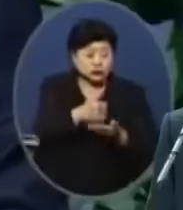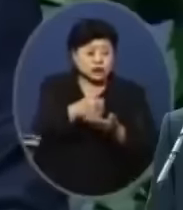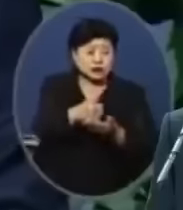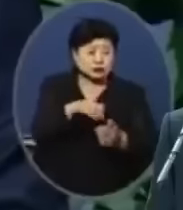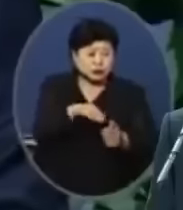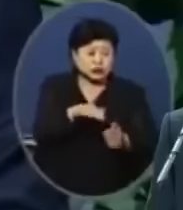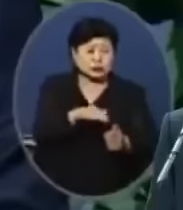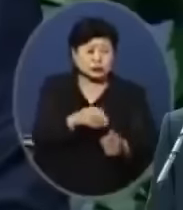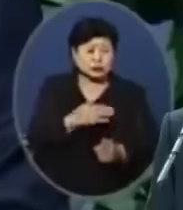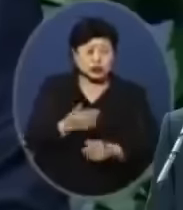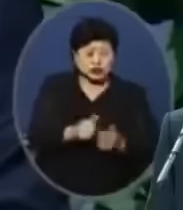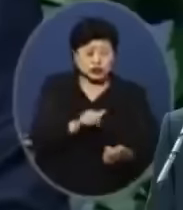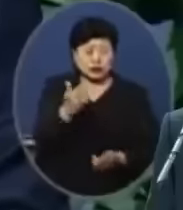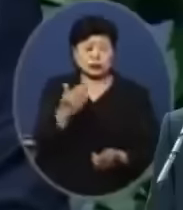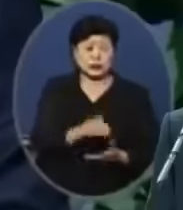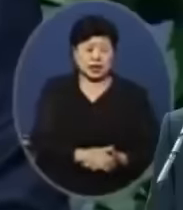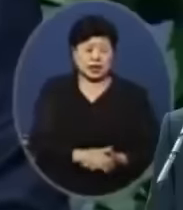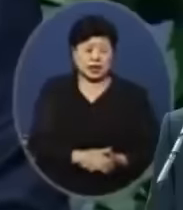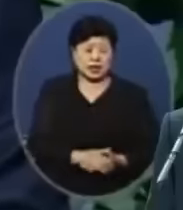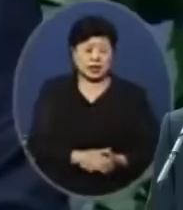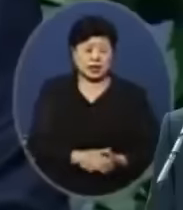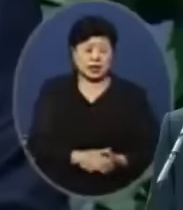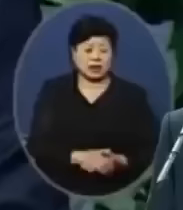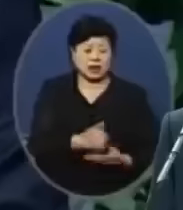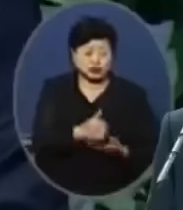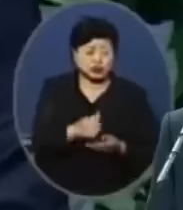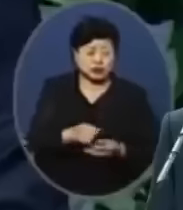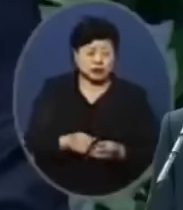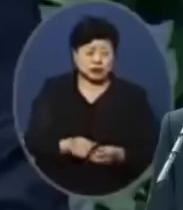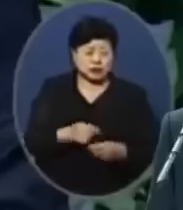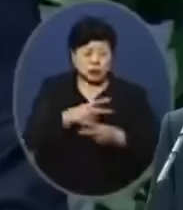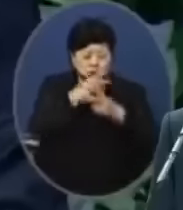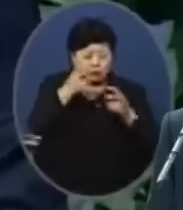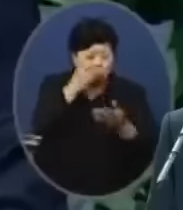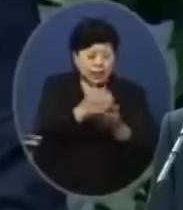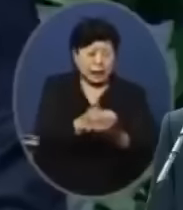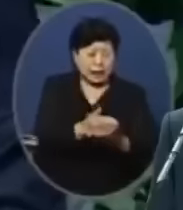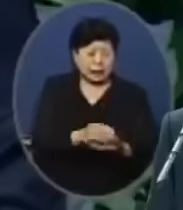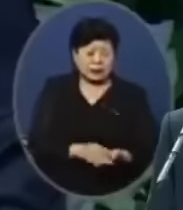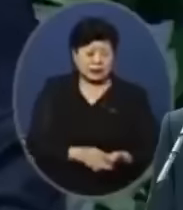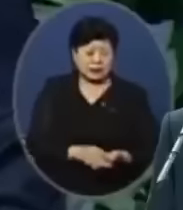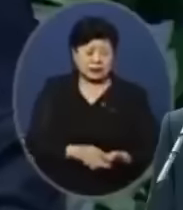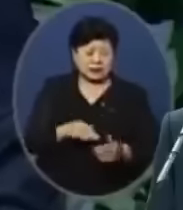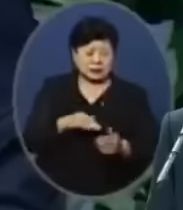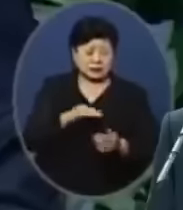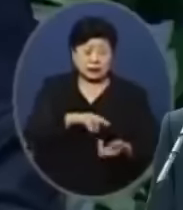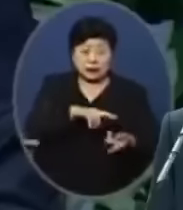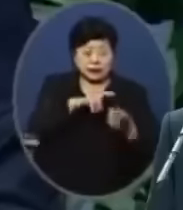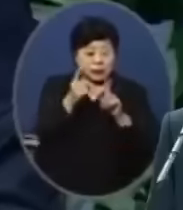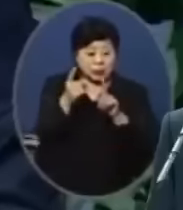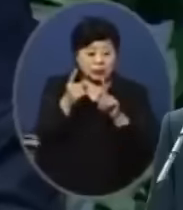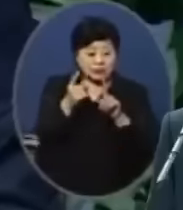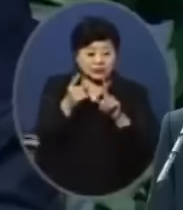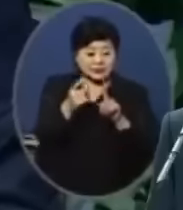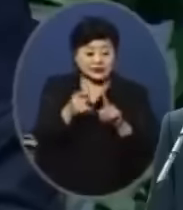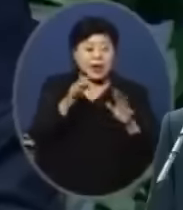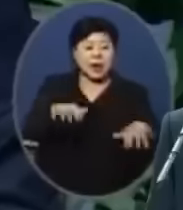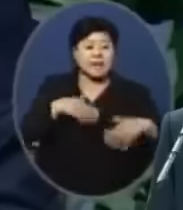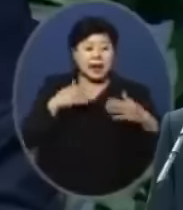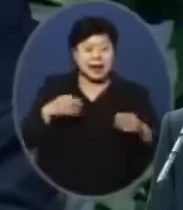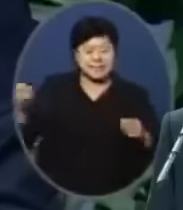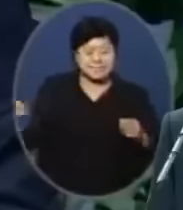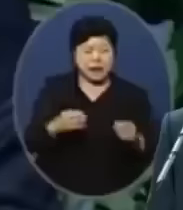주님, 우리 죽게 됐는데 무관심하게 주무십니까? 주님께서 잠에서 깨어나서 바람과